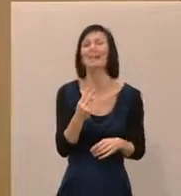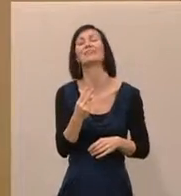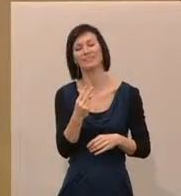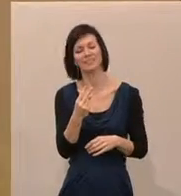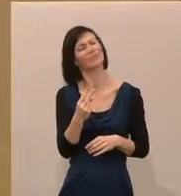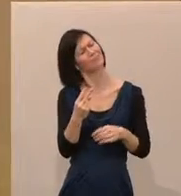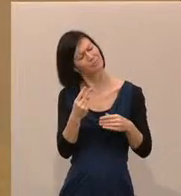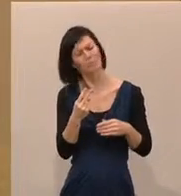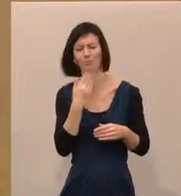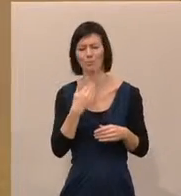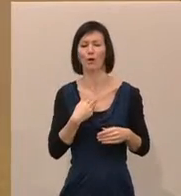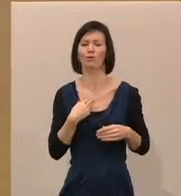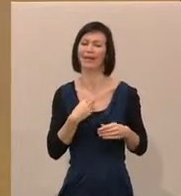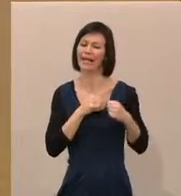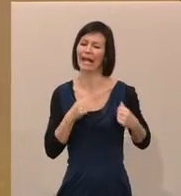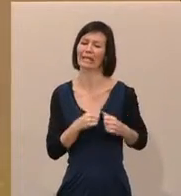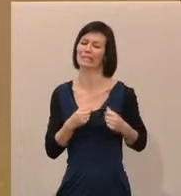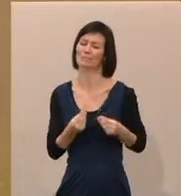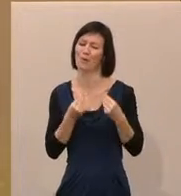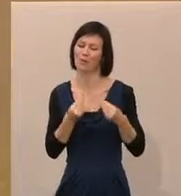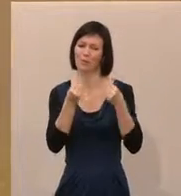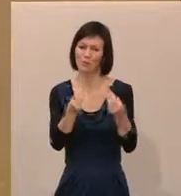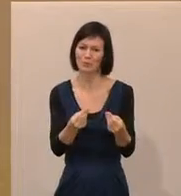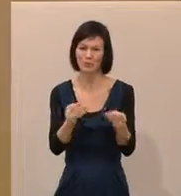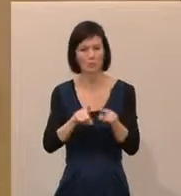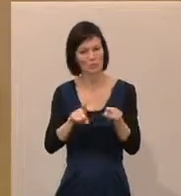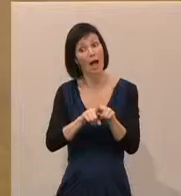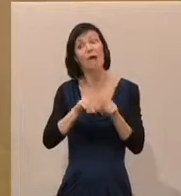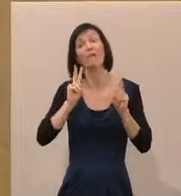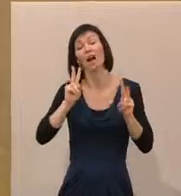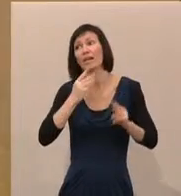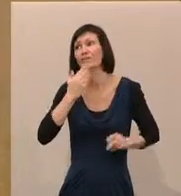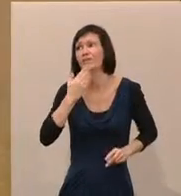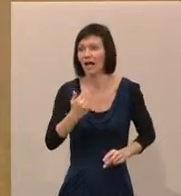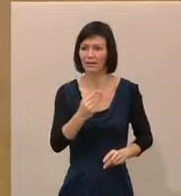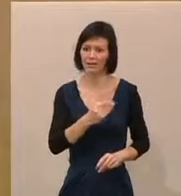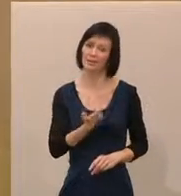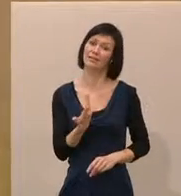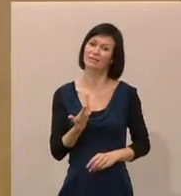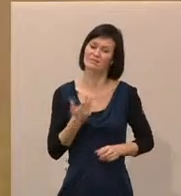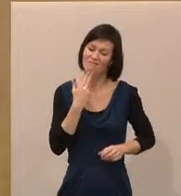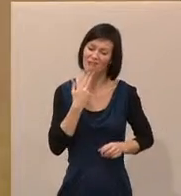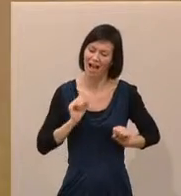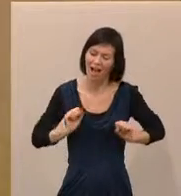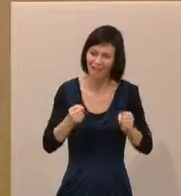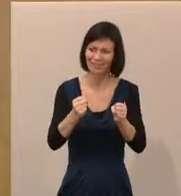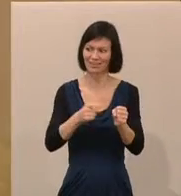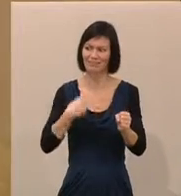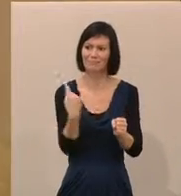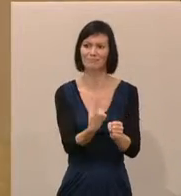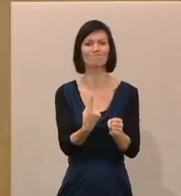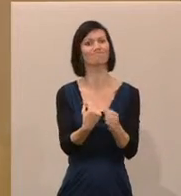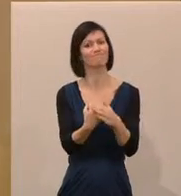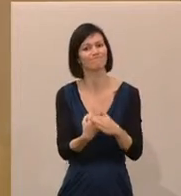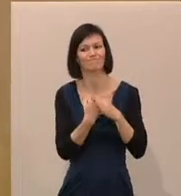ein riesiges Dankeschön an diese Aktivistinnen und Aktivisten, die uns auch motiviert haben, ich hoffe, einige von Ihnen auch